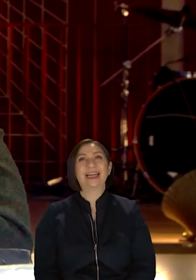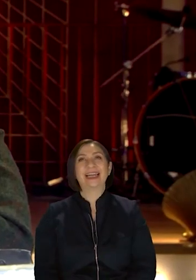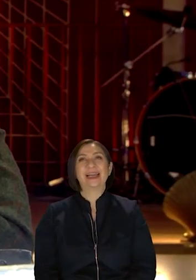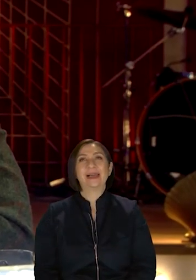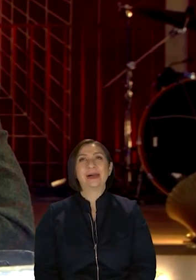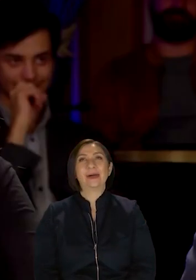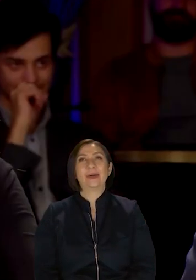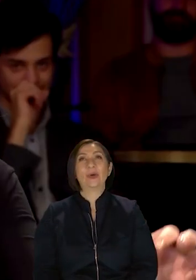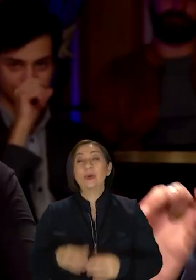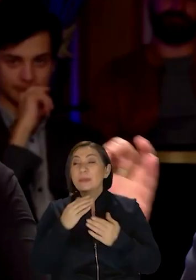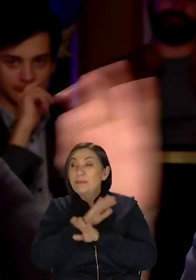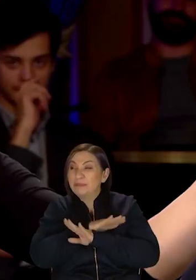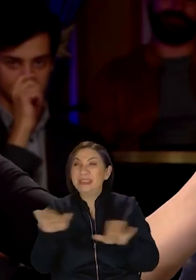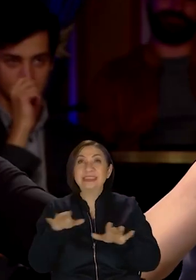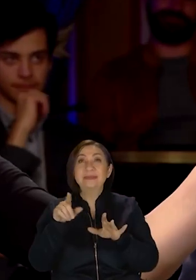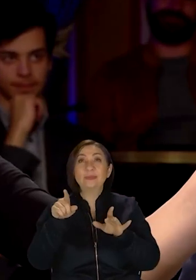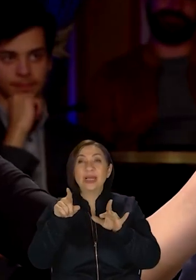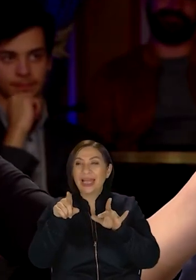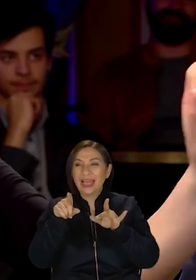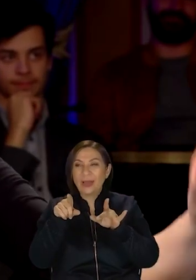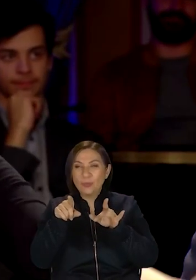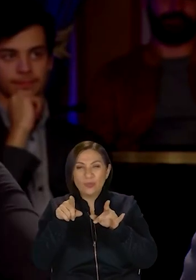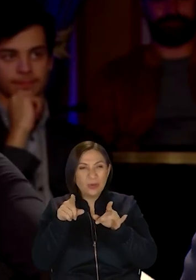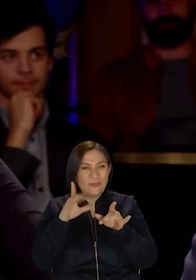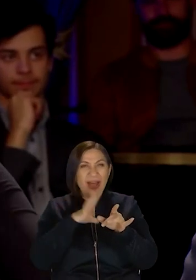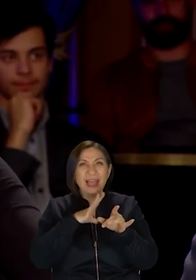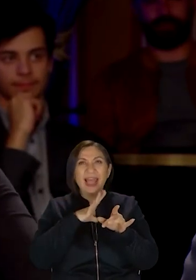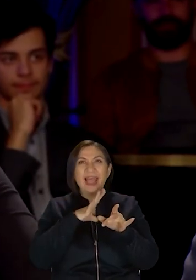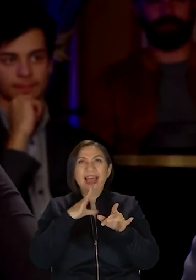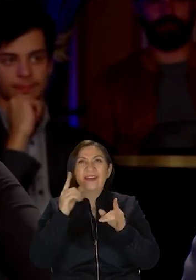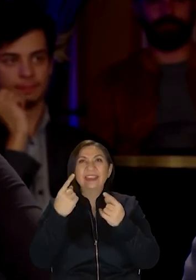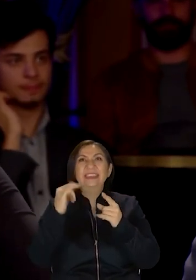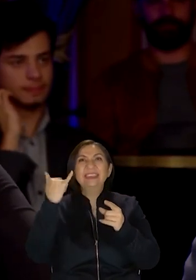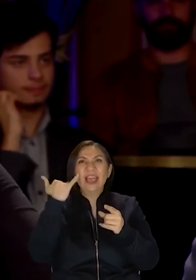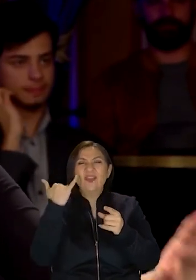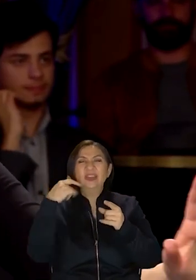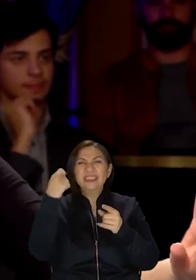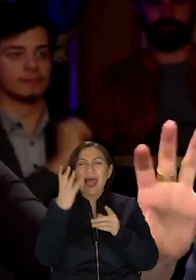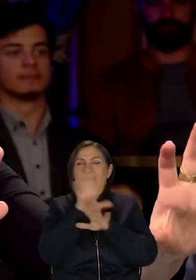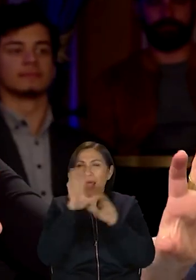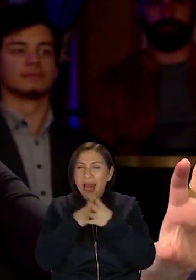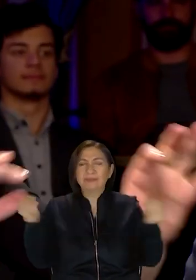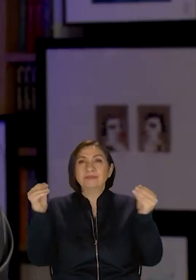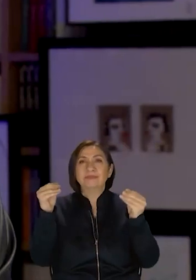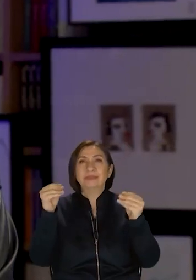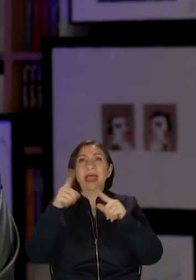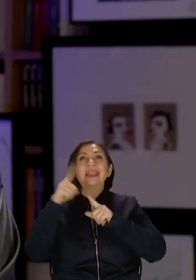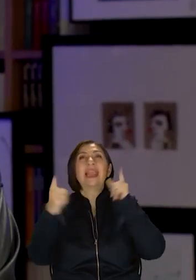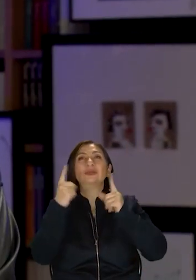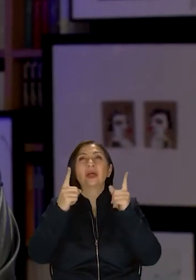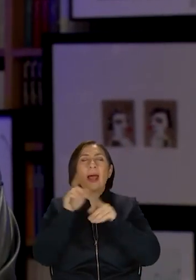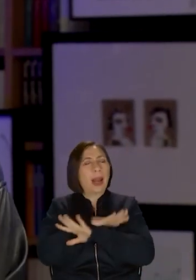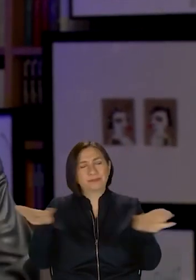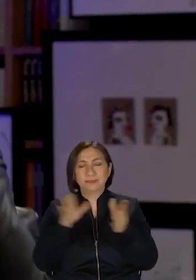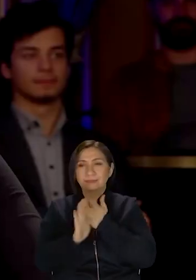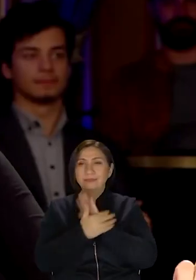Yok olsun istiyorum ben. Böyle bir anda zıp diye böyle hani var ya öyle distopik diziler miziler. Gerçekten teknoloji böyle bir anda zıp